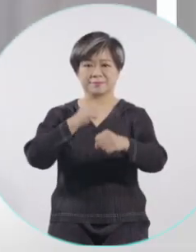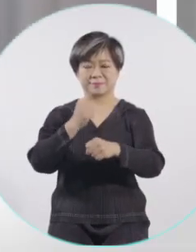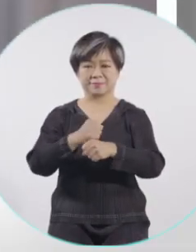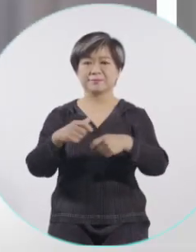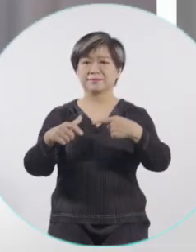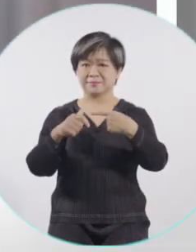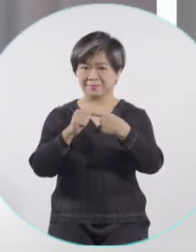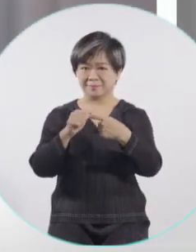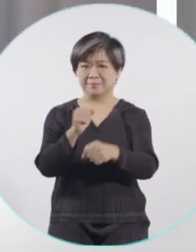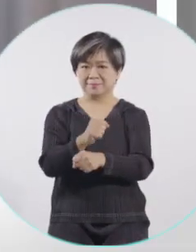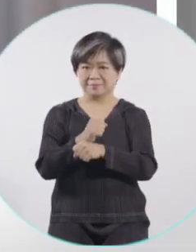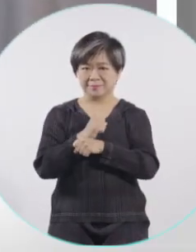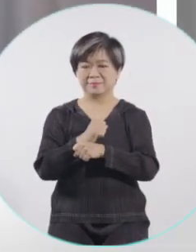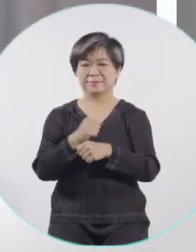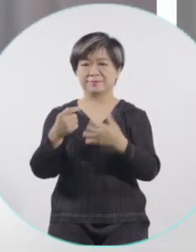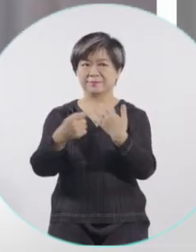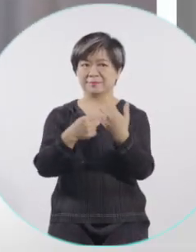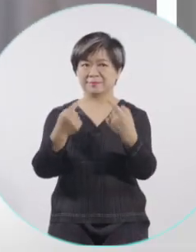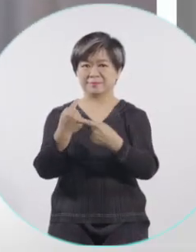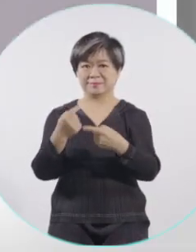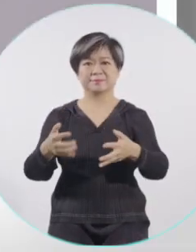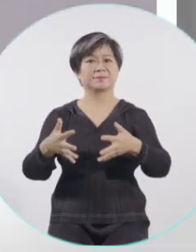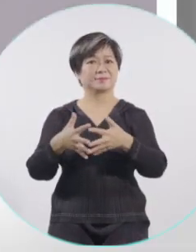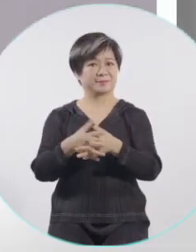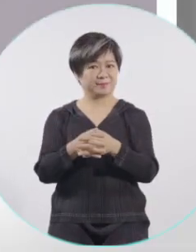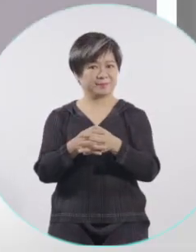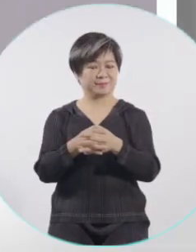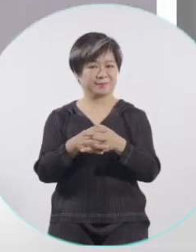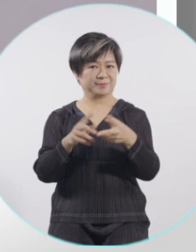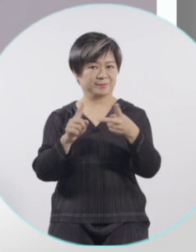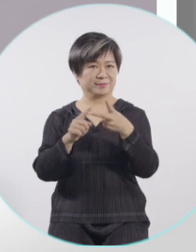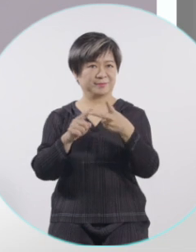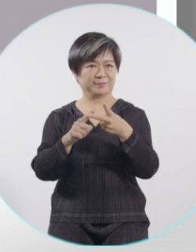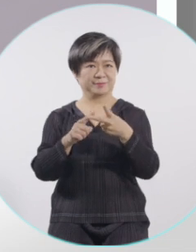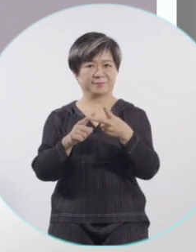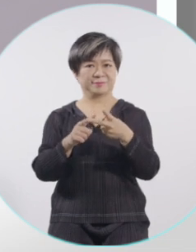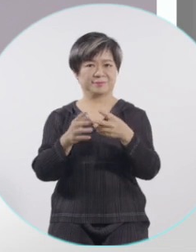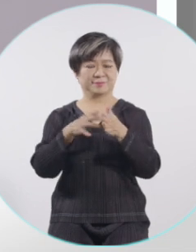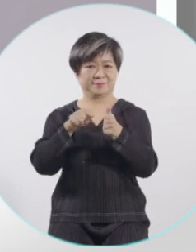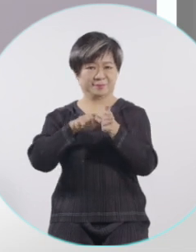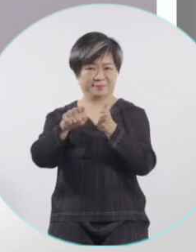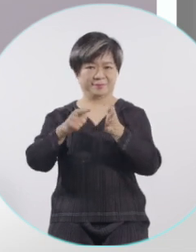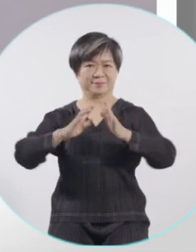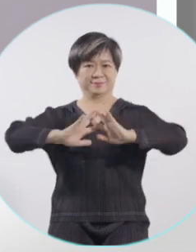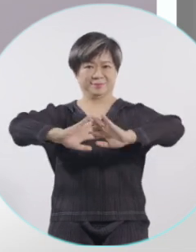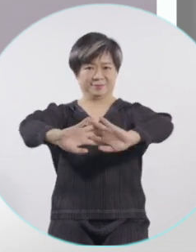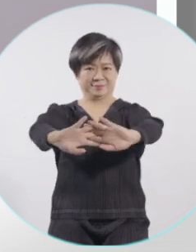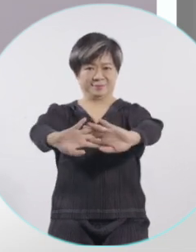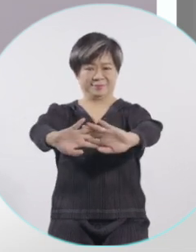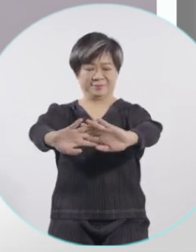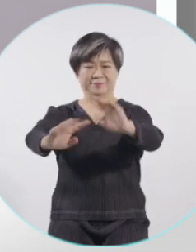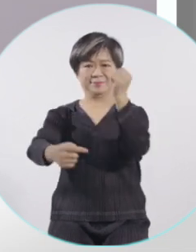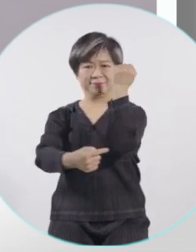动作要领：一，双手合掌；二，把手肘打直向前伸；